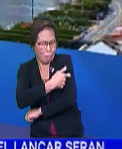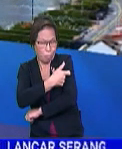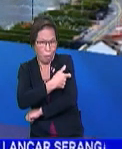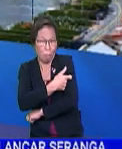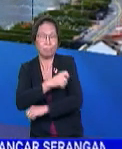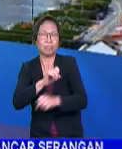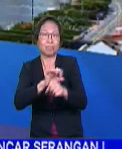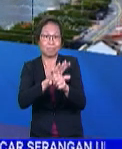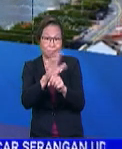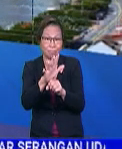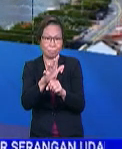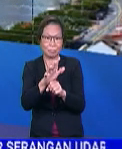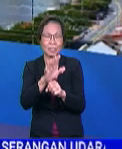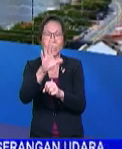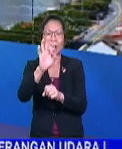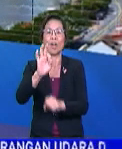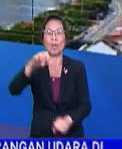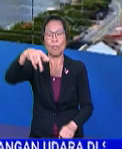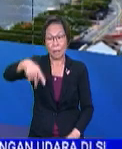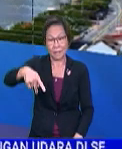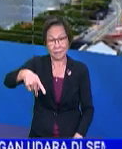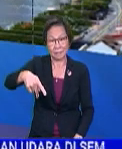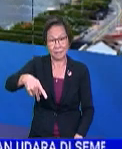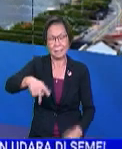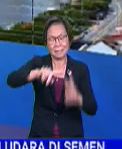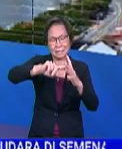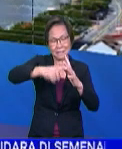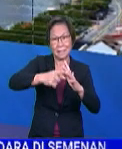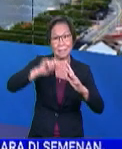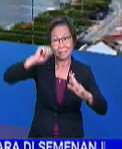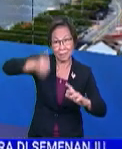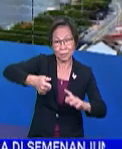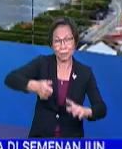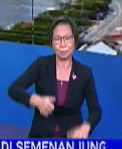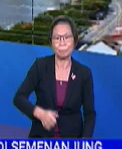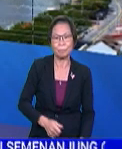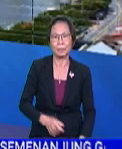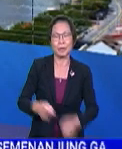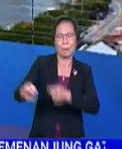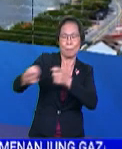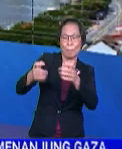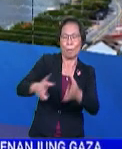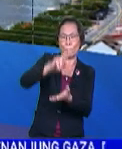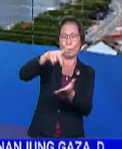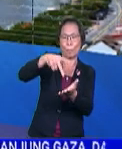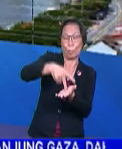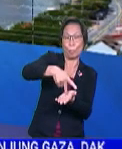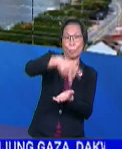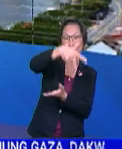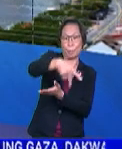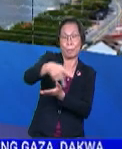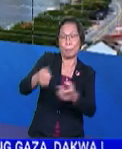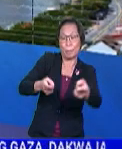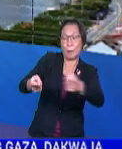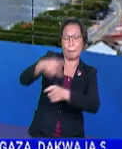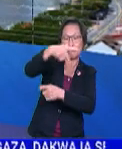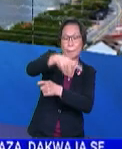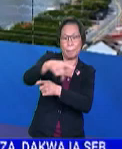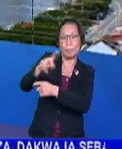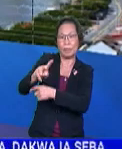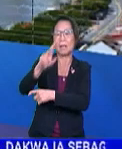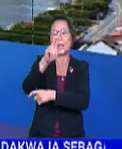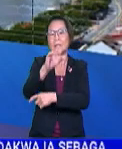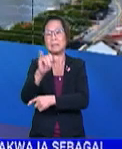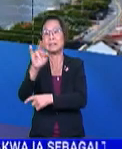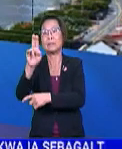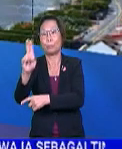vaksin COVID-19 jenis Pfizer-BioNTech bermula esok. Menurut penyelaras Pusat Pemberian Vaksin PPV bahagian Sibu,